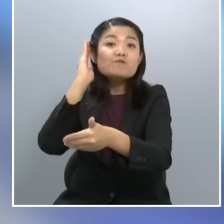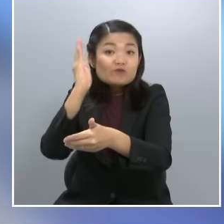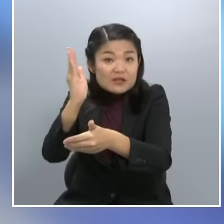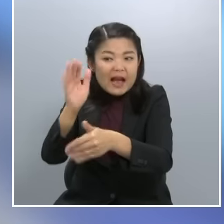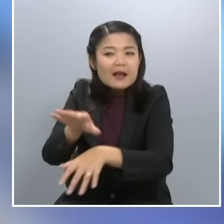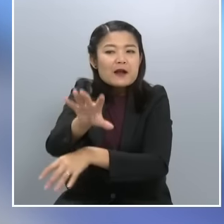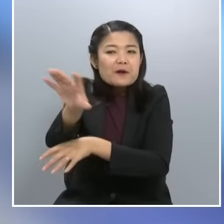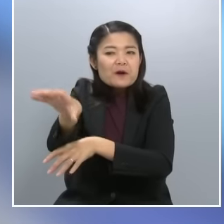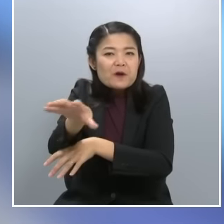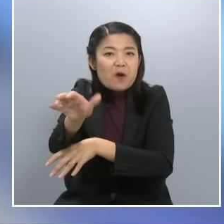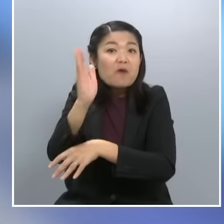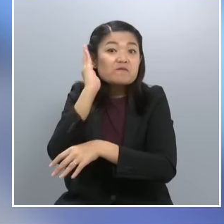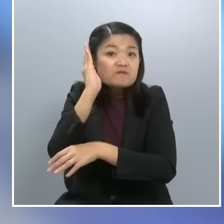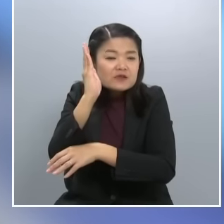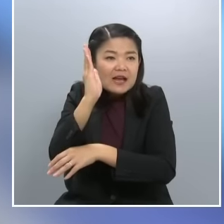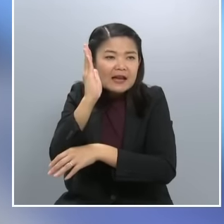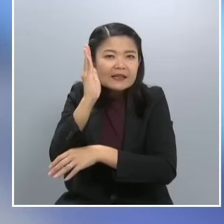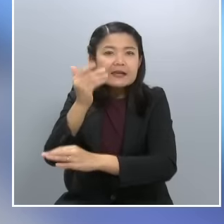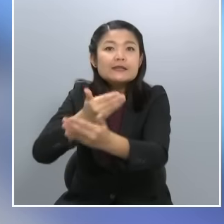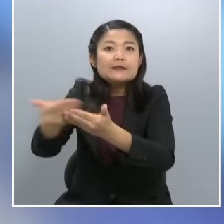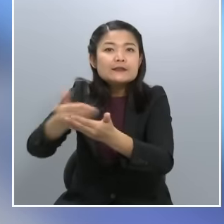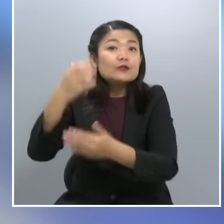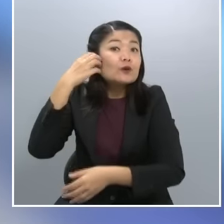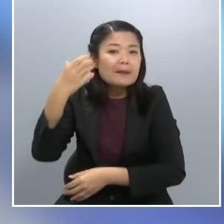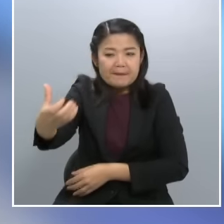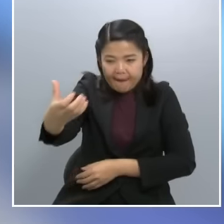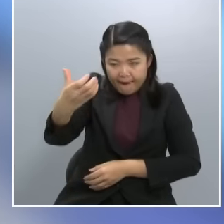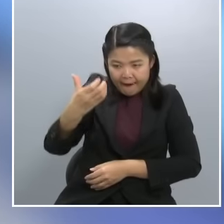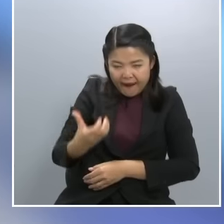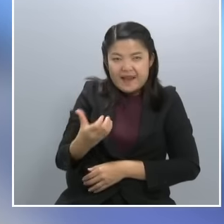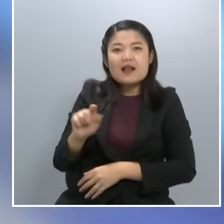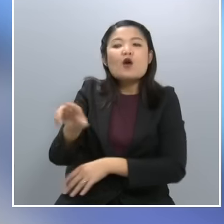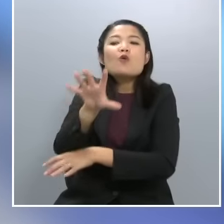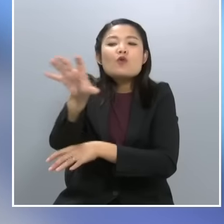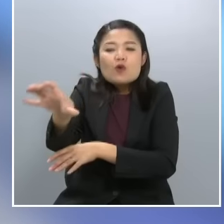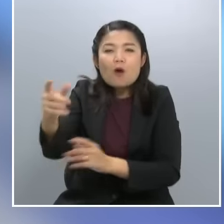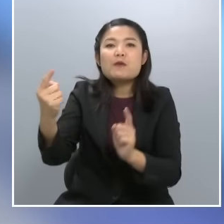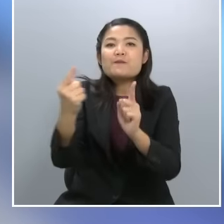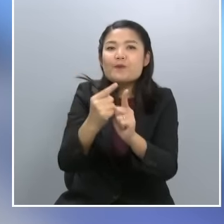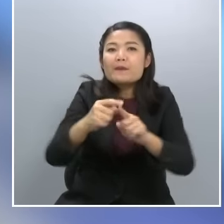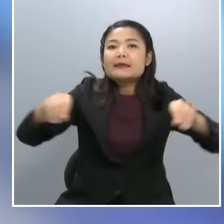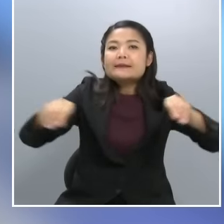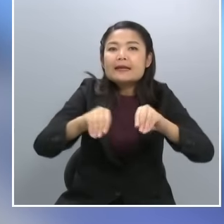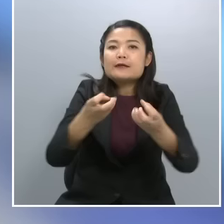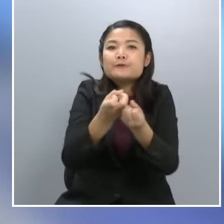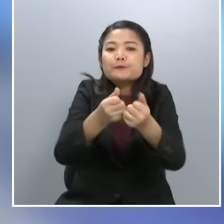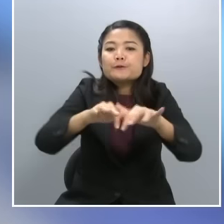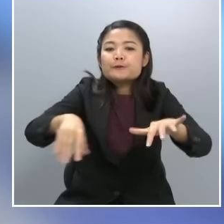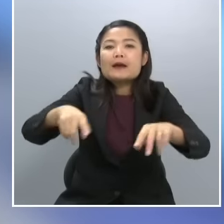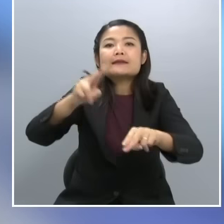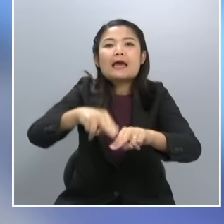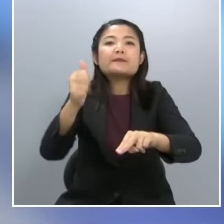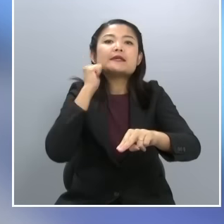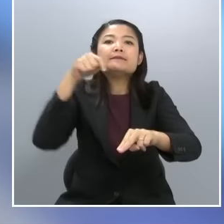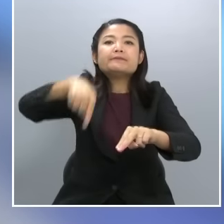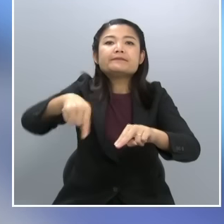หลอกให้เรวัฒเนี่ยซื้อโทรศัพท์มือถือให้แล้วก็หลอกให้มาเจอที่ริมหาดจุดเดิมที่มันทำกับลูก